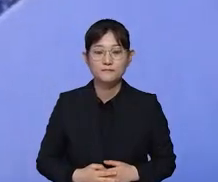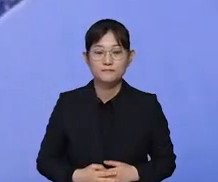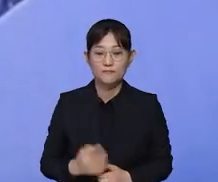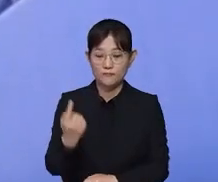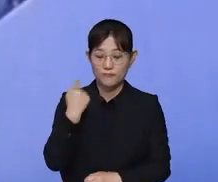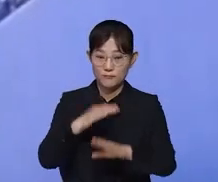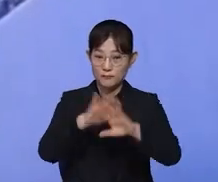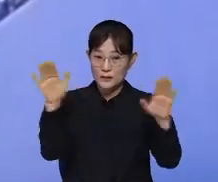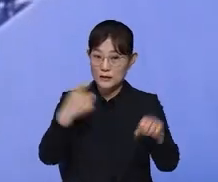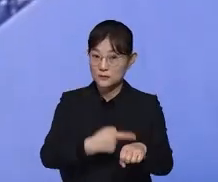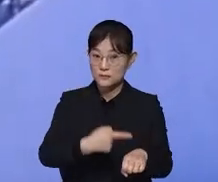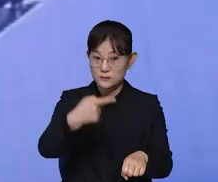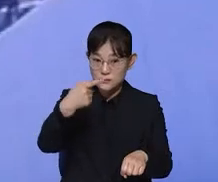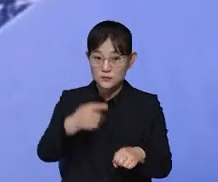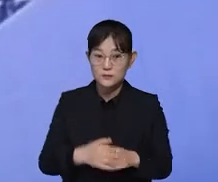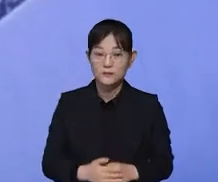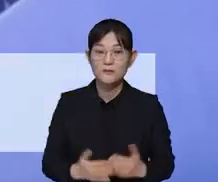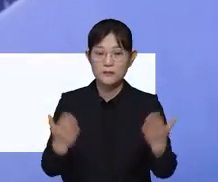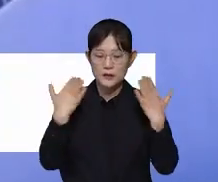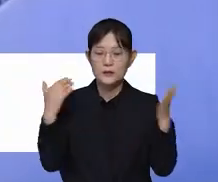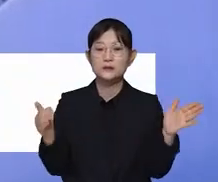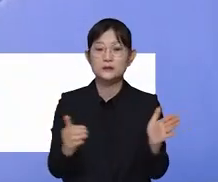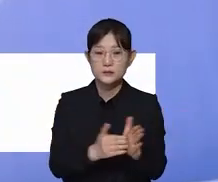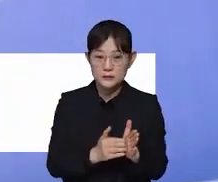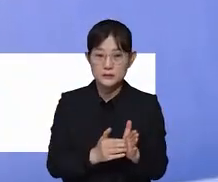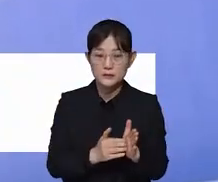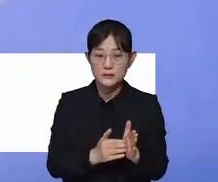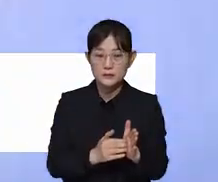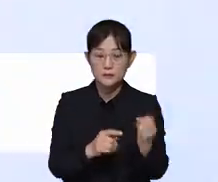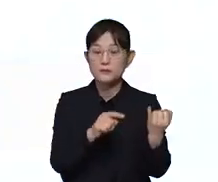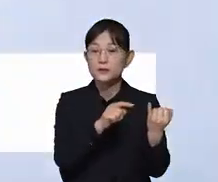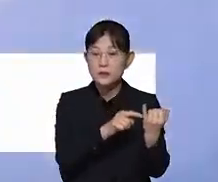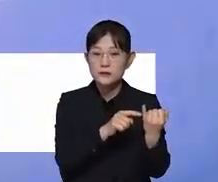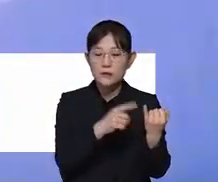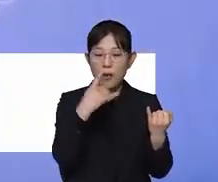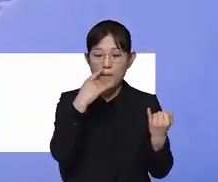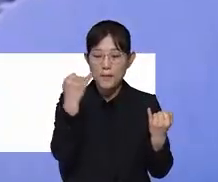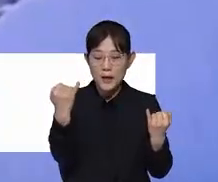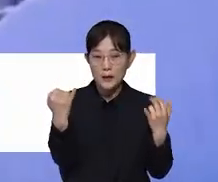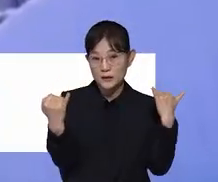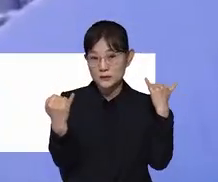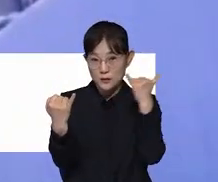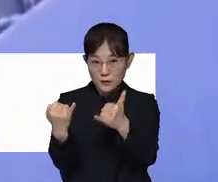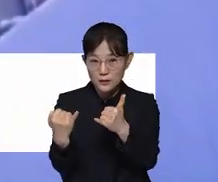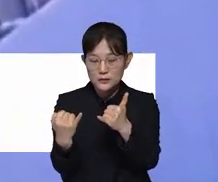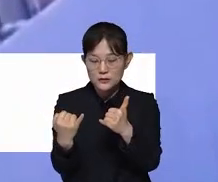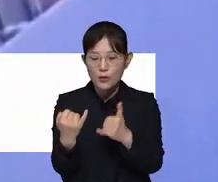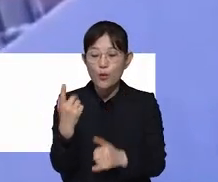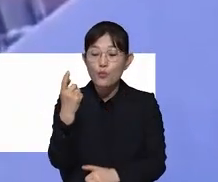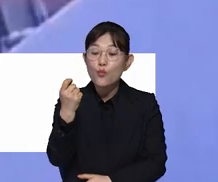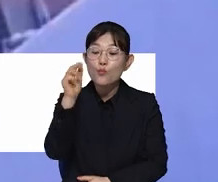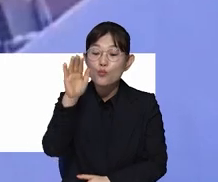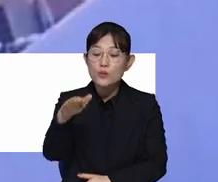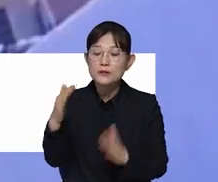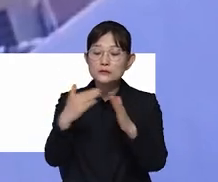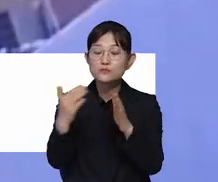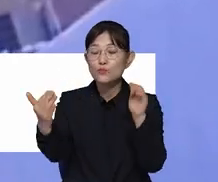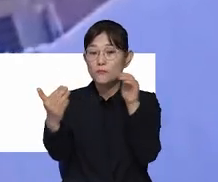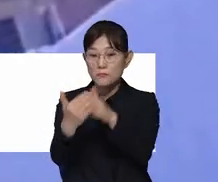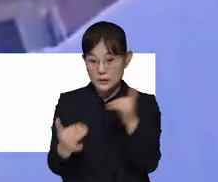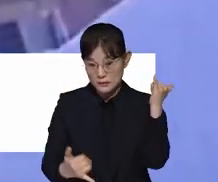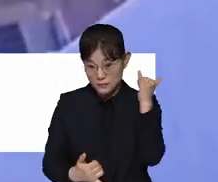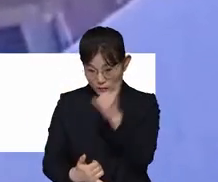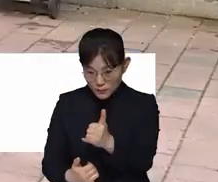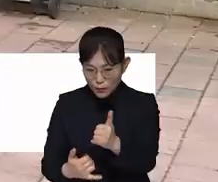어제 낮 1시쯤 학교를 나선 A양은 엄마에게 곧 도착한다는 전화를 마지막으로 끝내